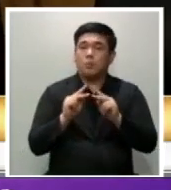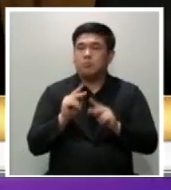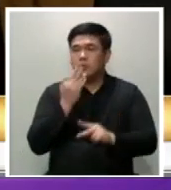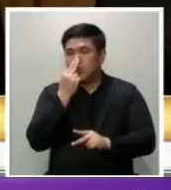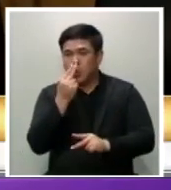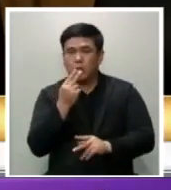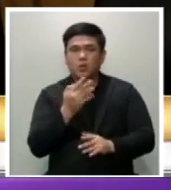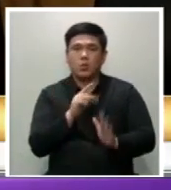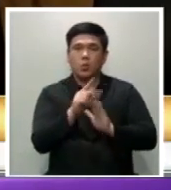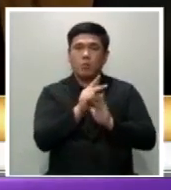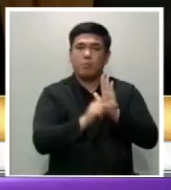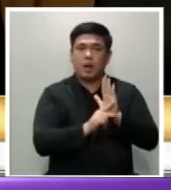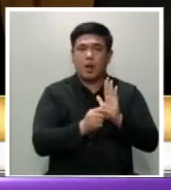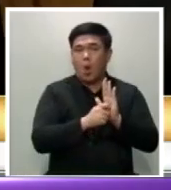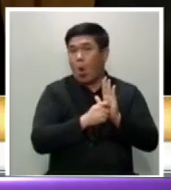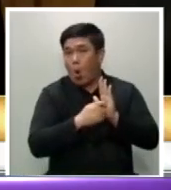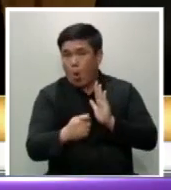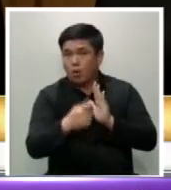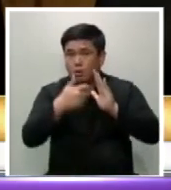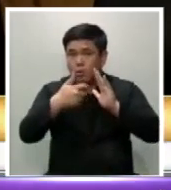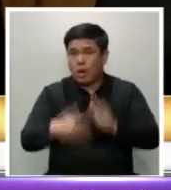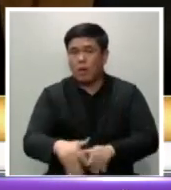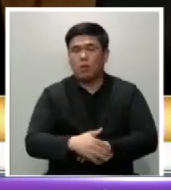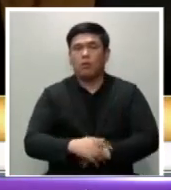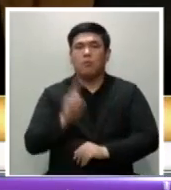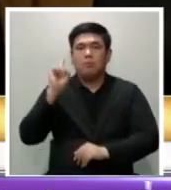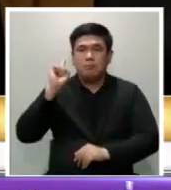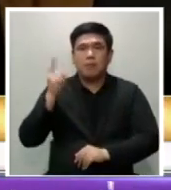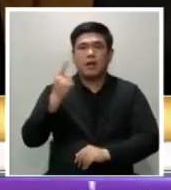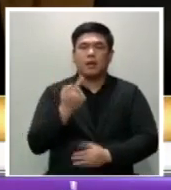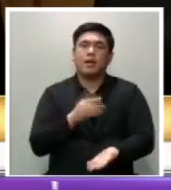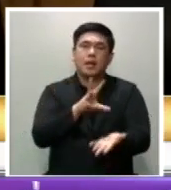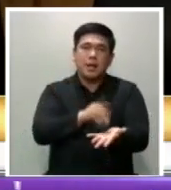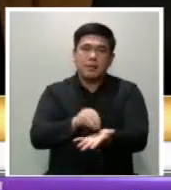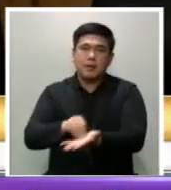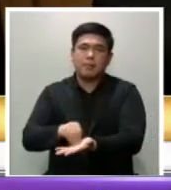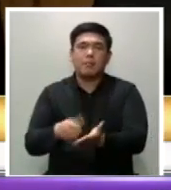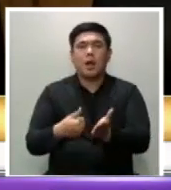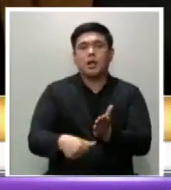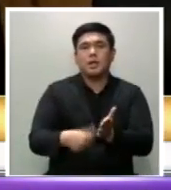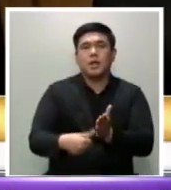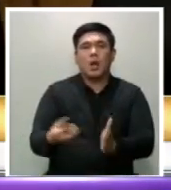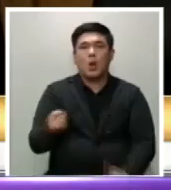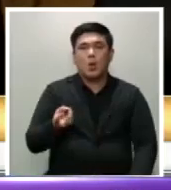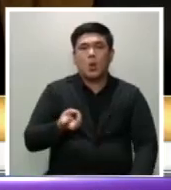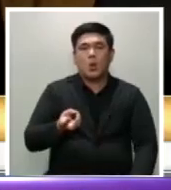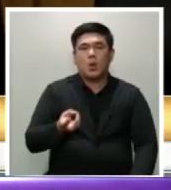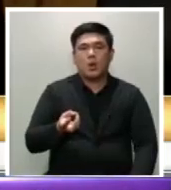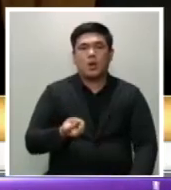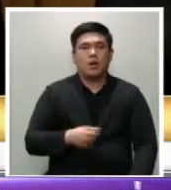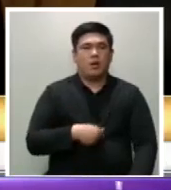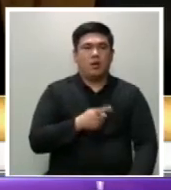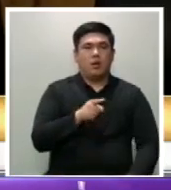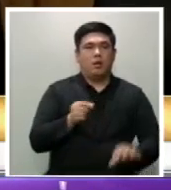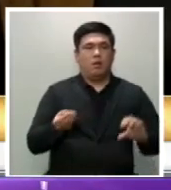ของการออกกฎหมายสรรพสามิตฉบับใหม่แม้จะเก็บภาษีบางตัวได้น้อยแต่มันก็เก็บภาษีบางตัวได้ม